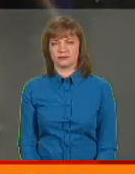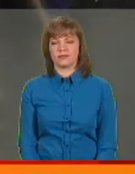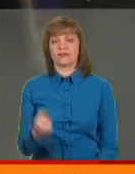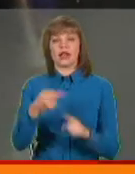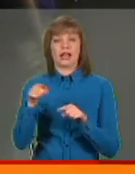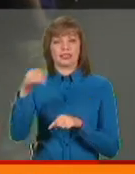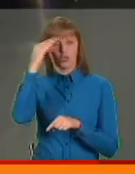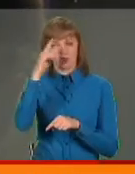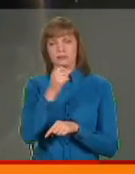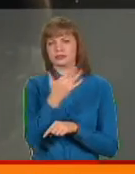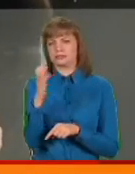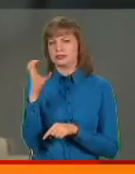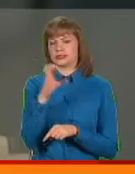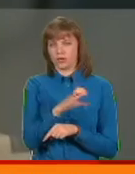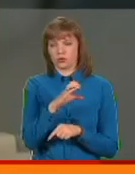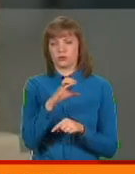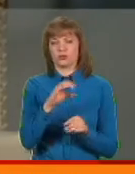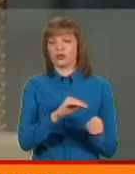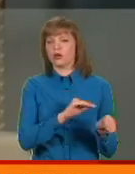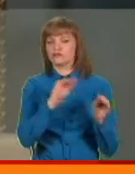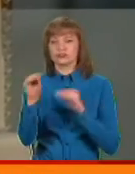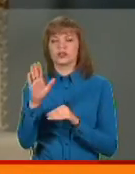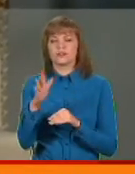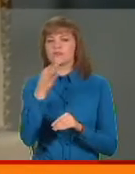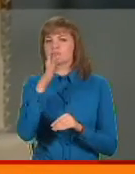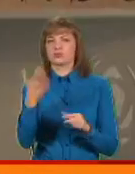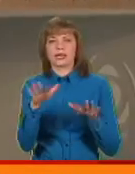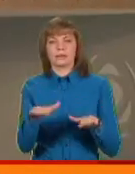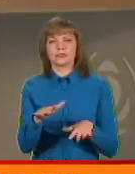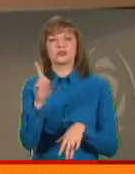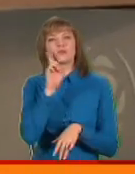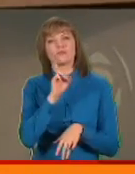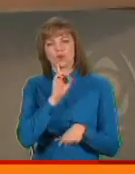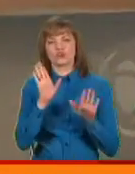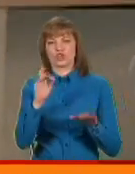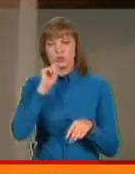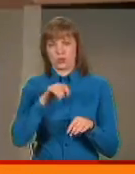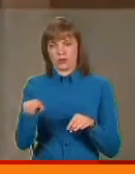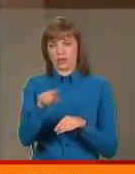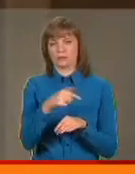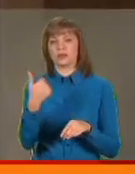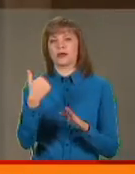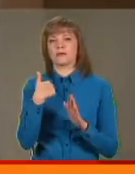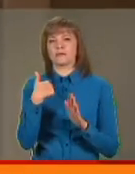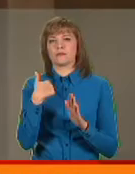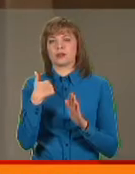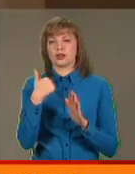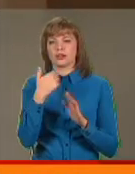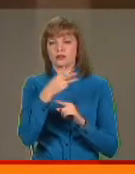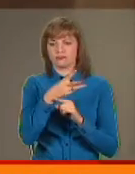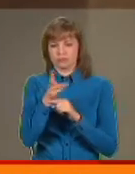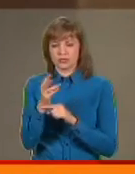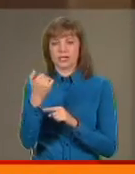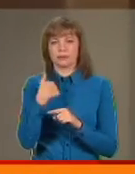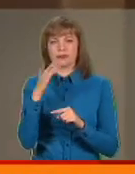А цей хлопець за лічені секунди телепортує глядача у будь-яке місце. Поки що лише України. Ми знімаємося з коптерів і